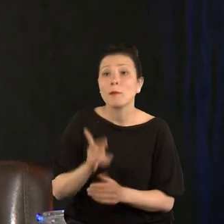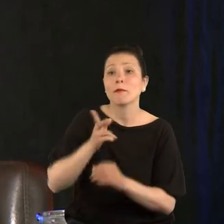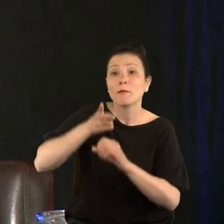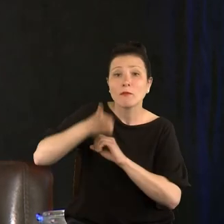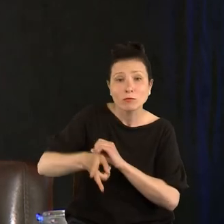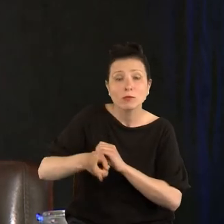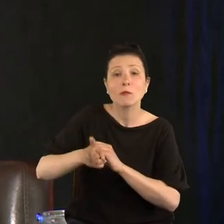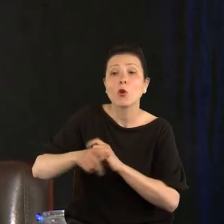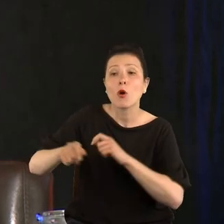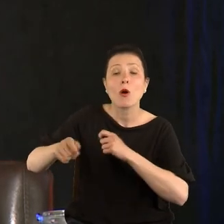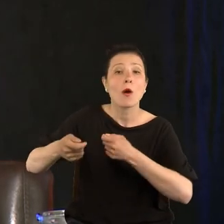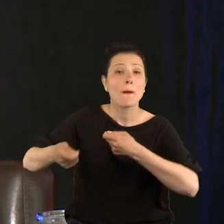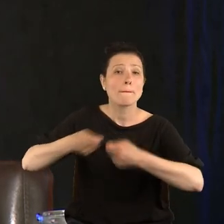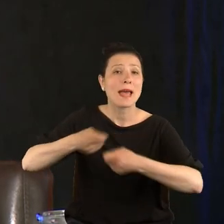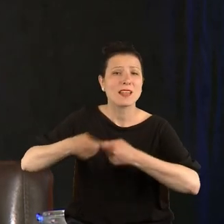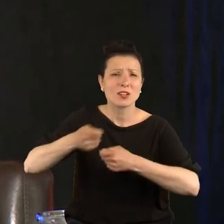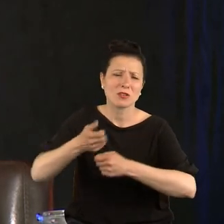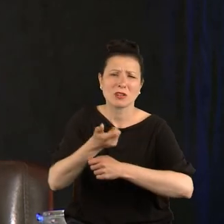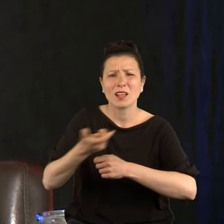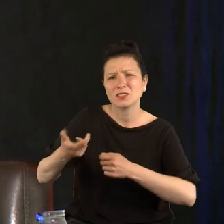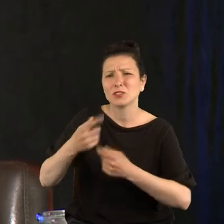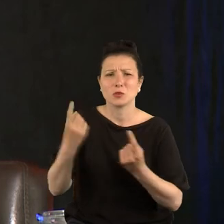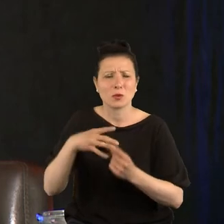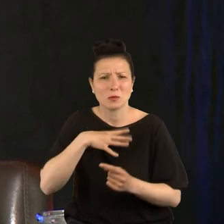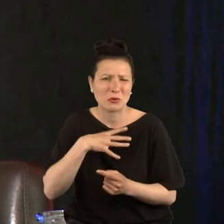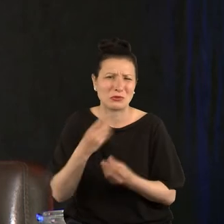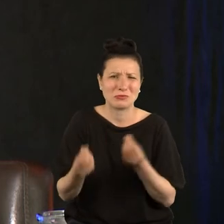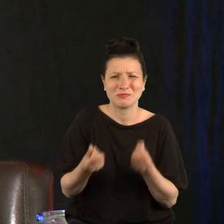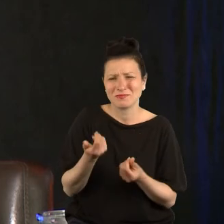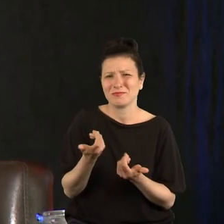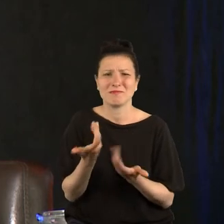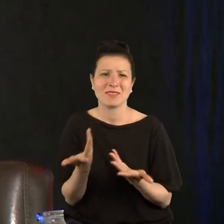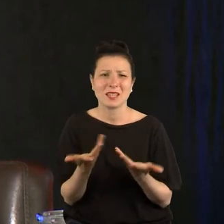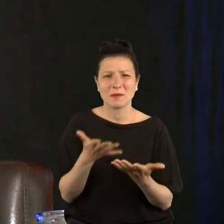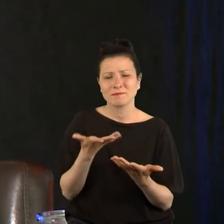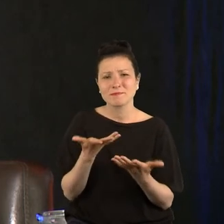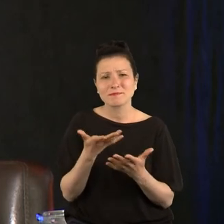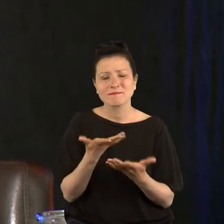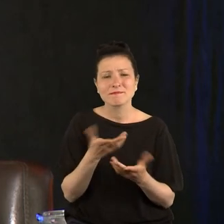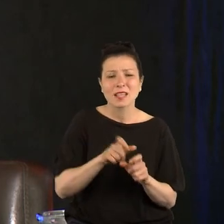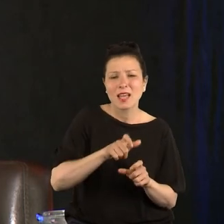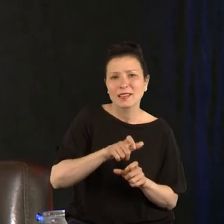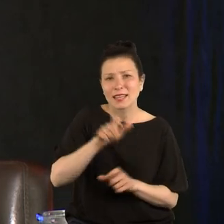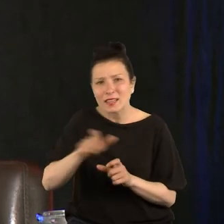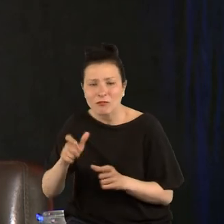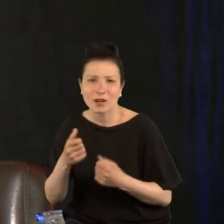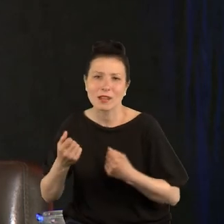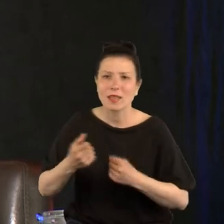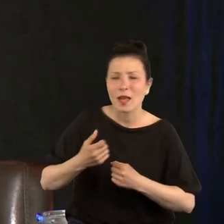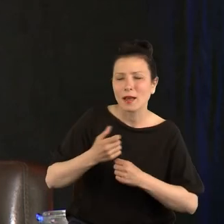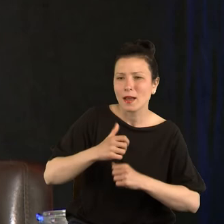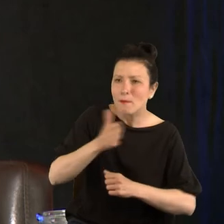powiedzmy, takich sytuacji było ileś tam po drodze. To jest takie trochę indywidualne przebijanie się,